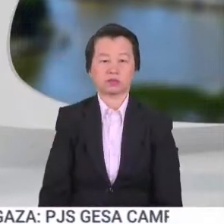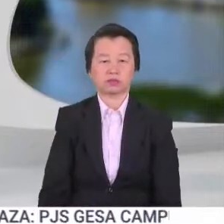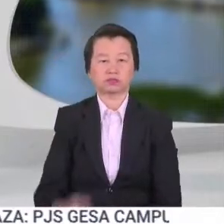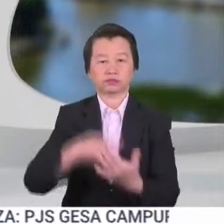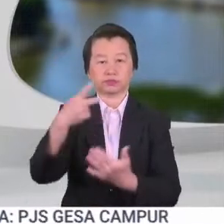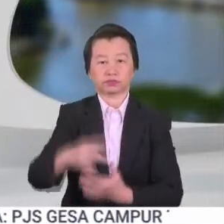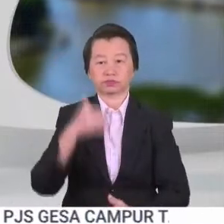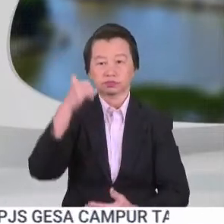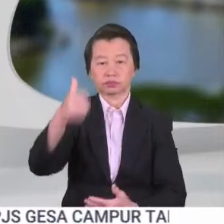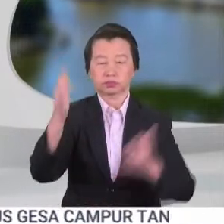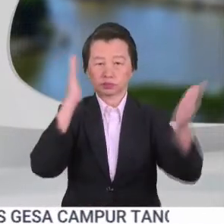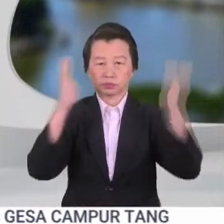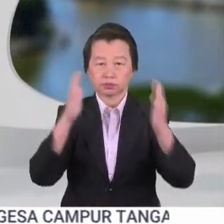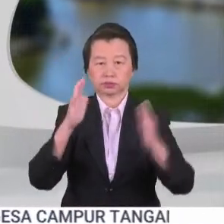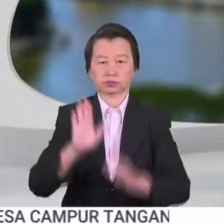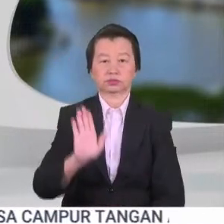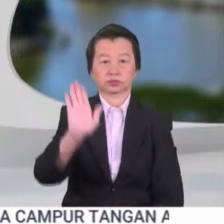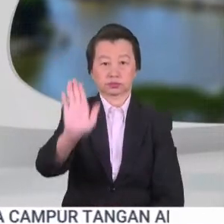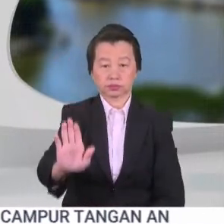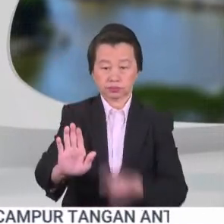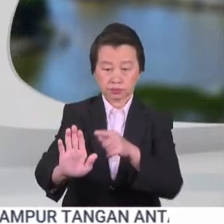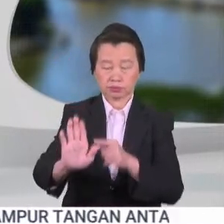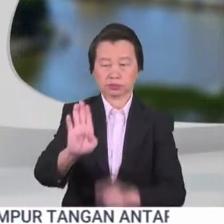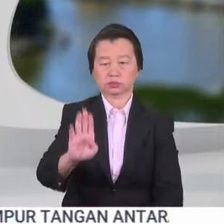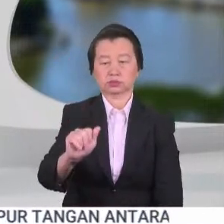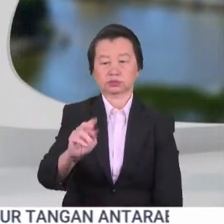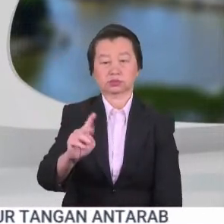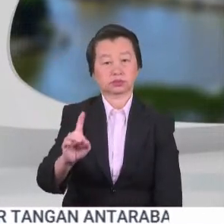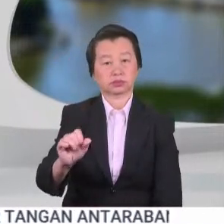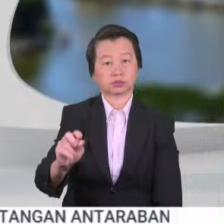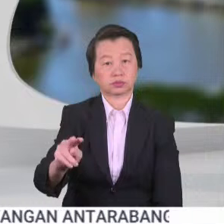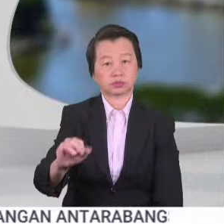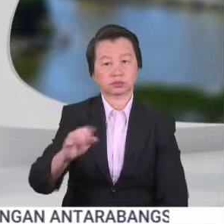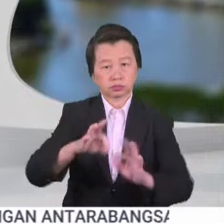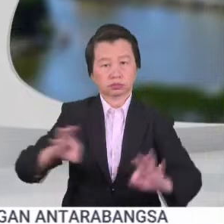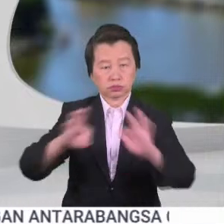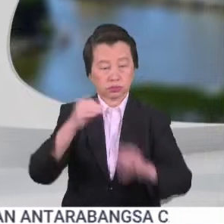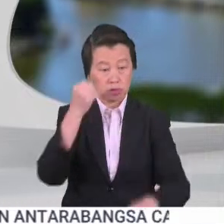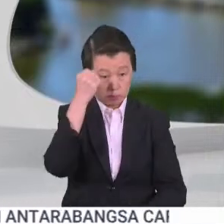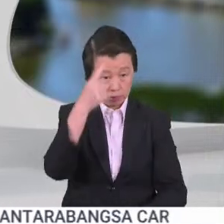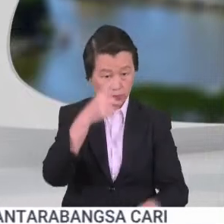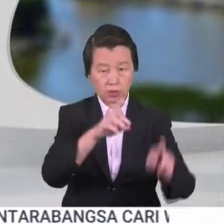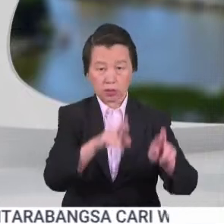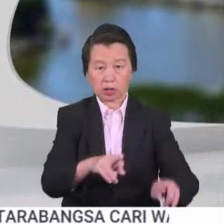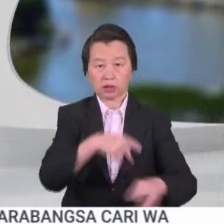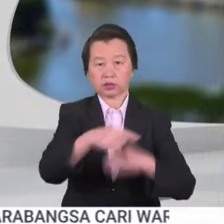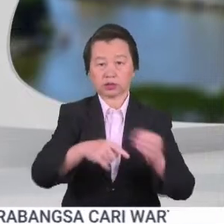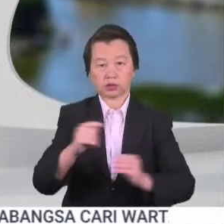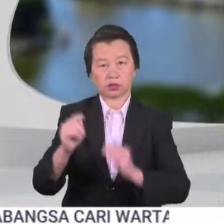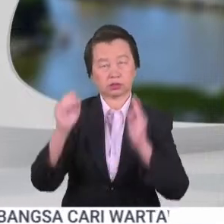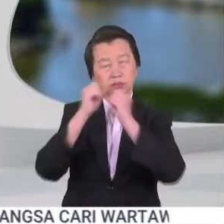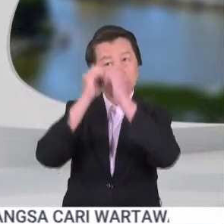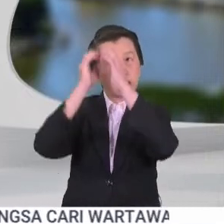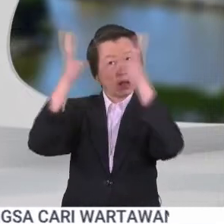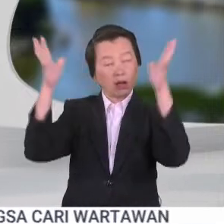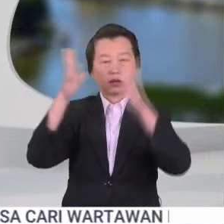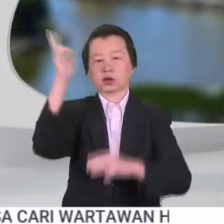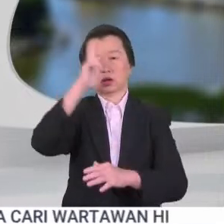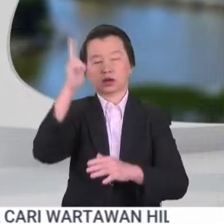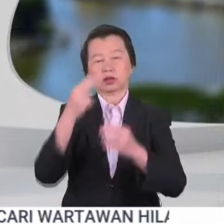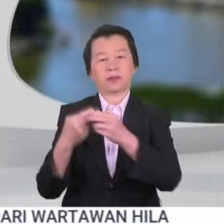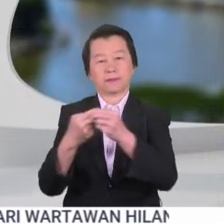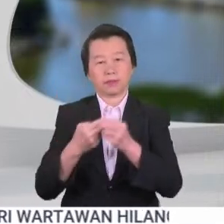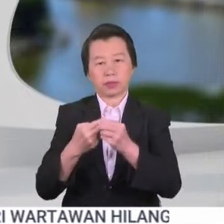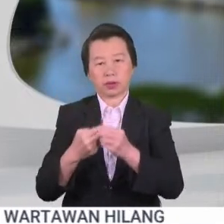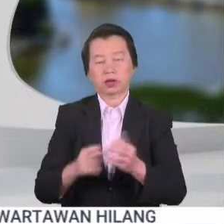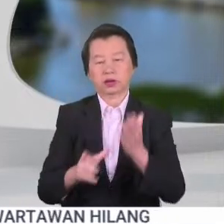program jelajah Malaysia Madani satu program yang dilihat penting untuk meningkatkan pemahaman rakyat mengenai aspirasi kerajaan perpaduan